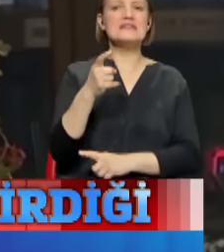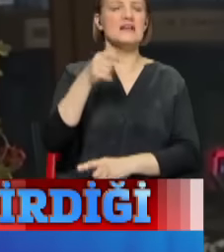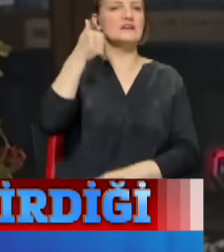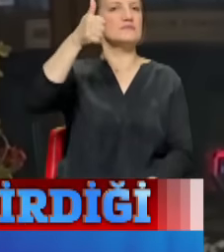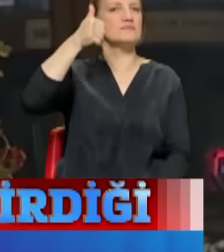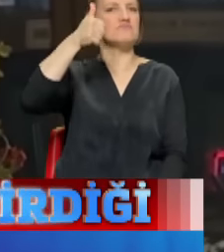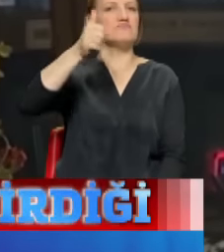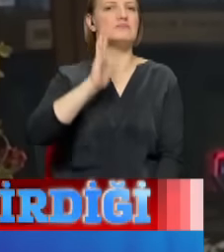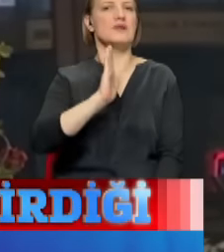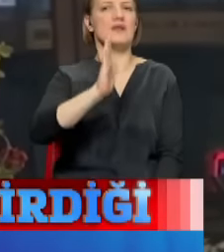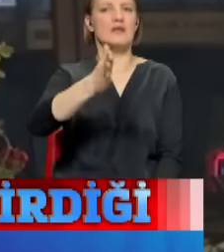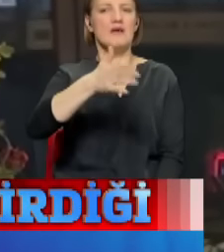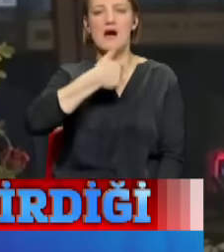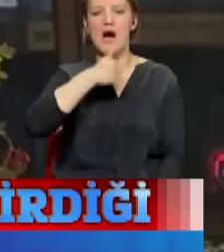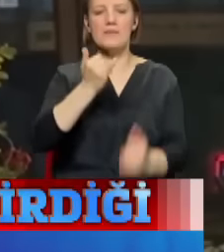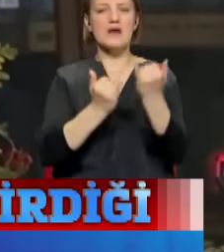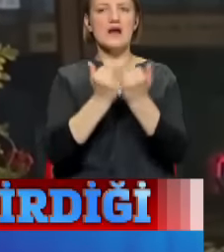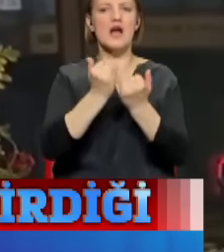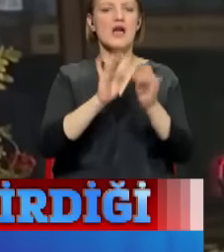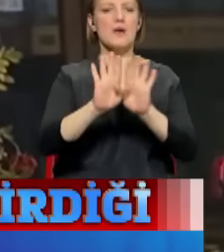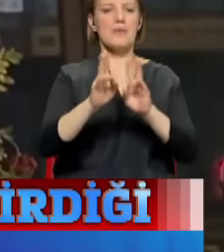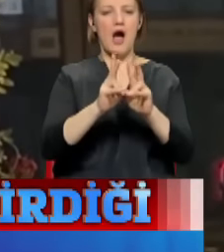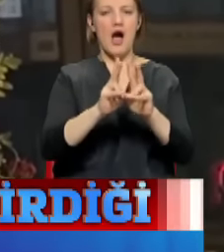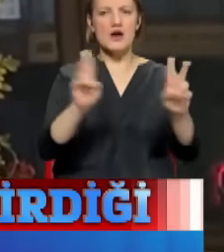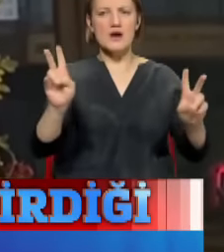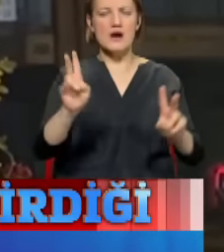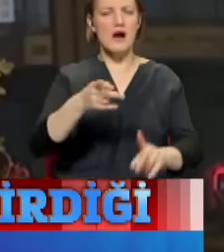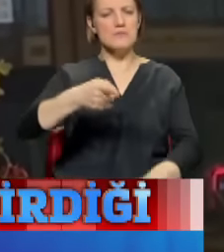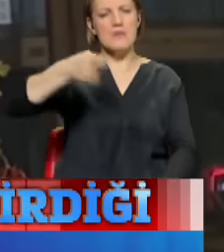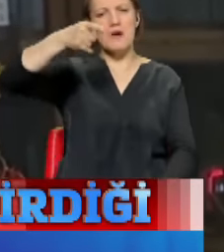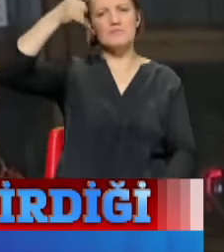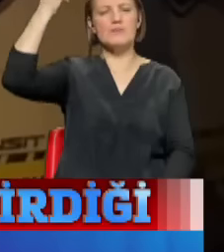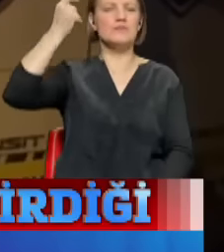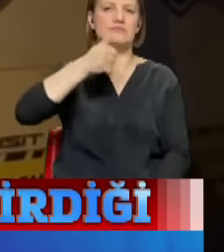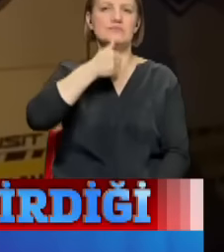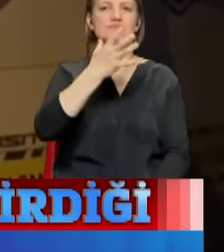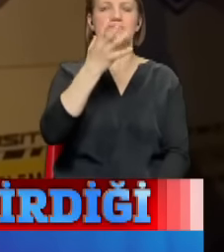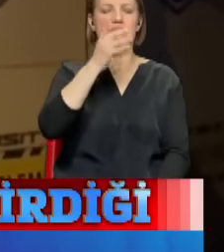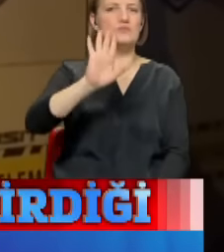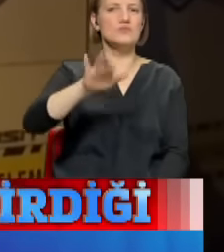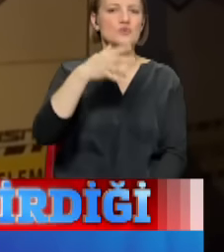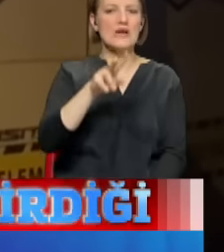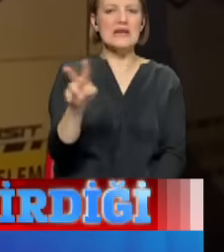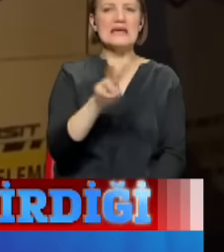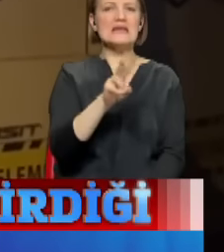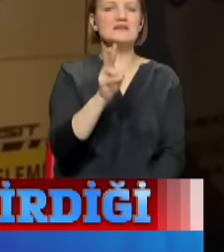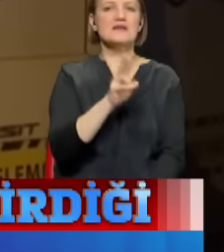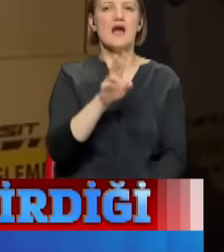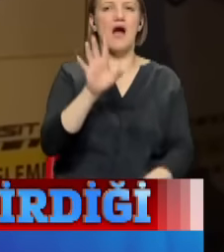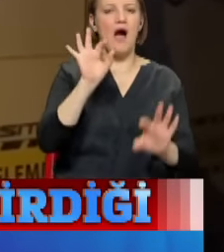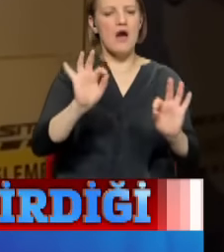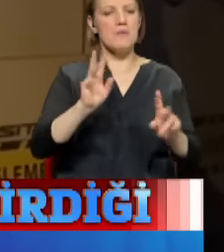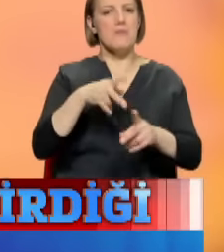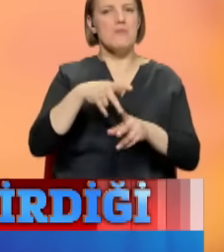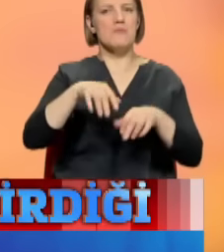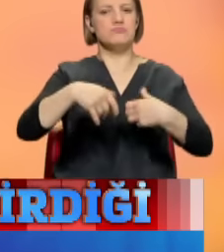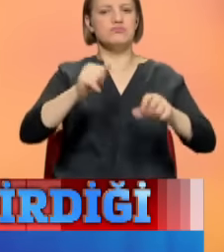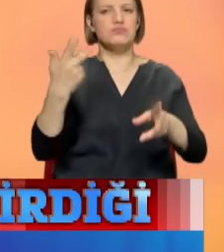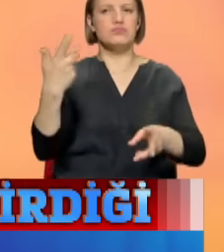zili çalmaya gitti. Abi kardeş kapıyı açtığında da ard arda ateşledi silahını. Sonra da ikisi birden aynı